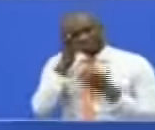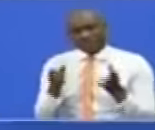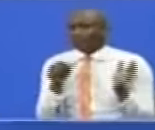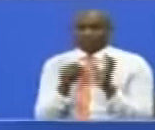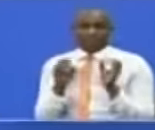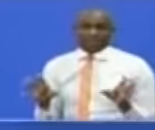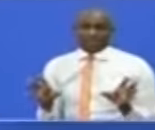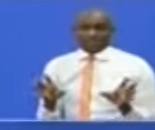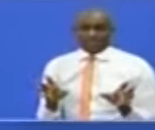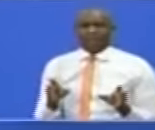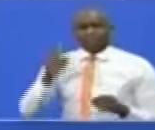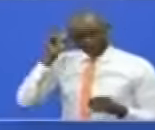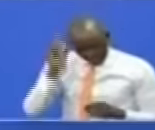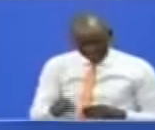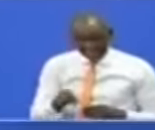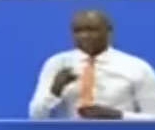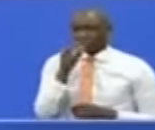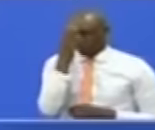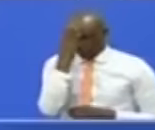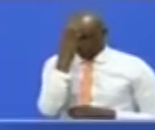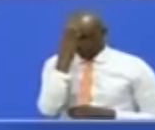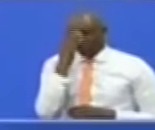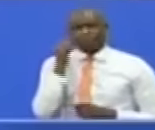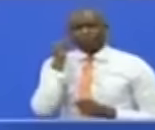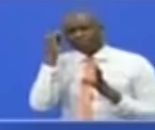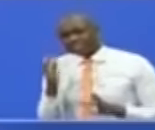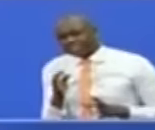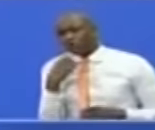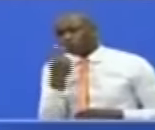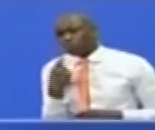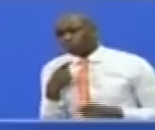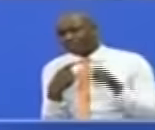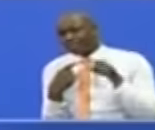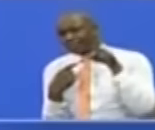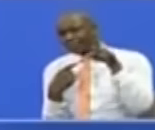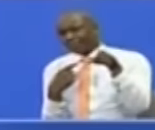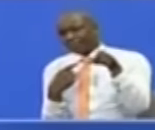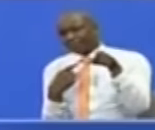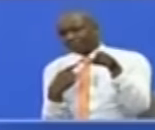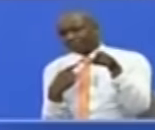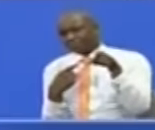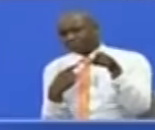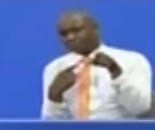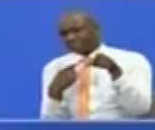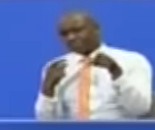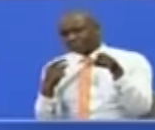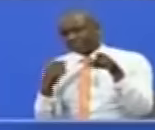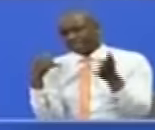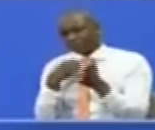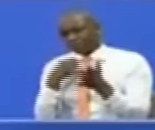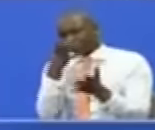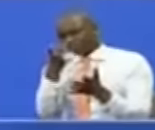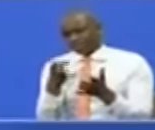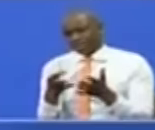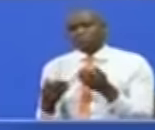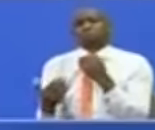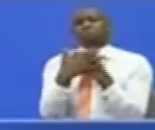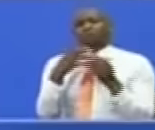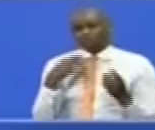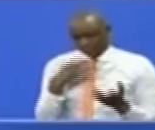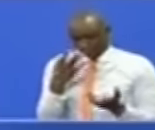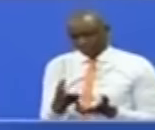shida. Ni lazima pia tuone ni wanasiasa kiasi gani ambao wana insight watu, viongozi aina gani wana